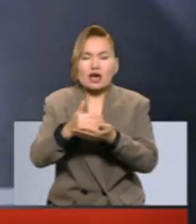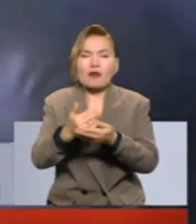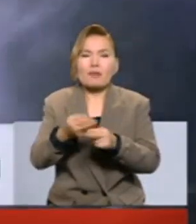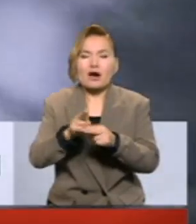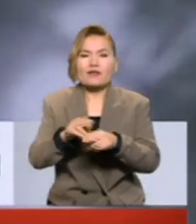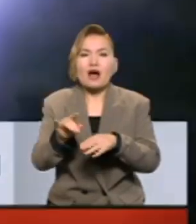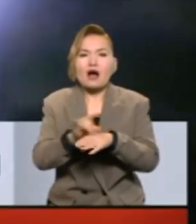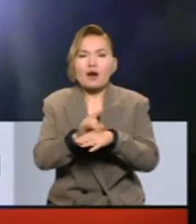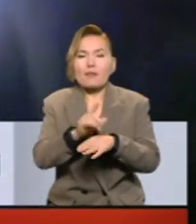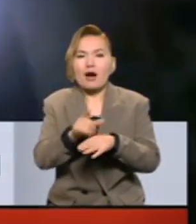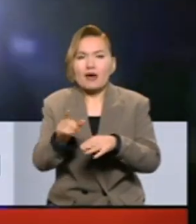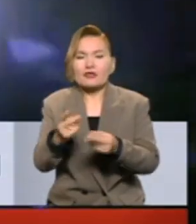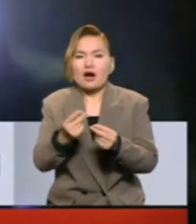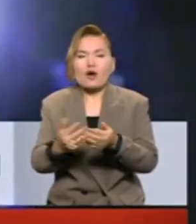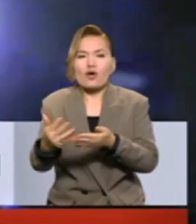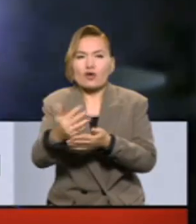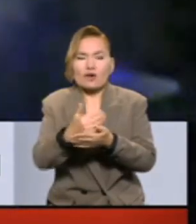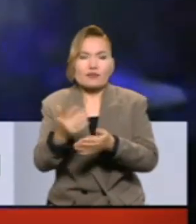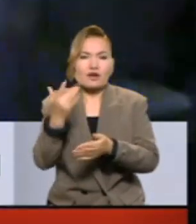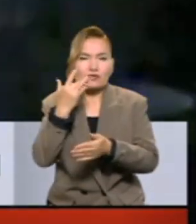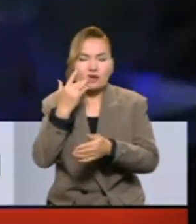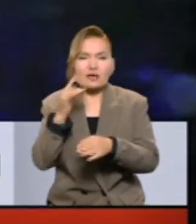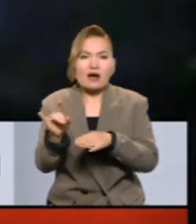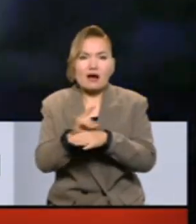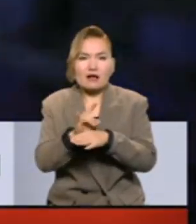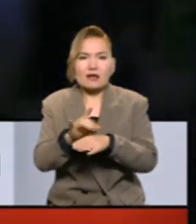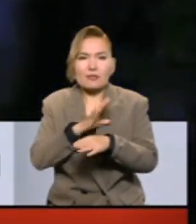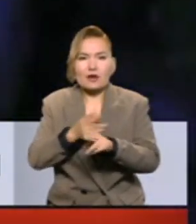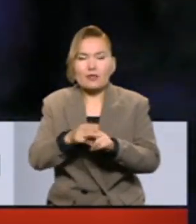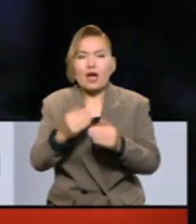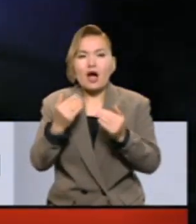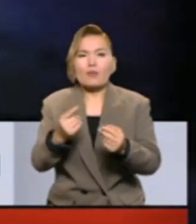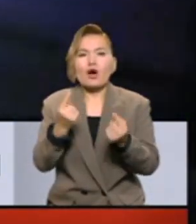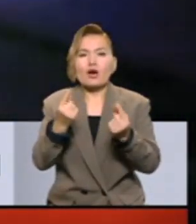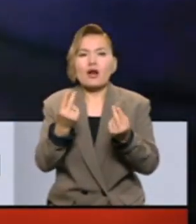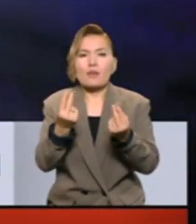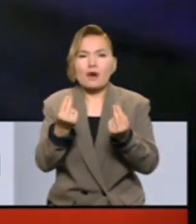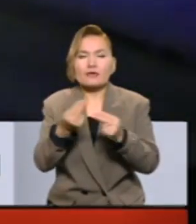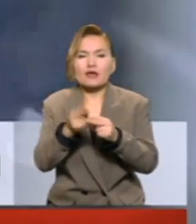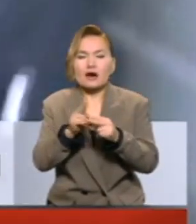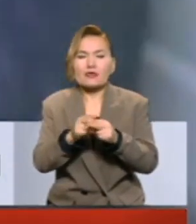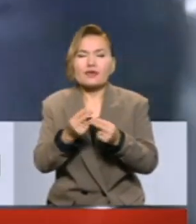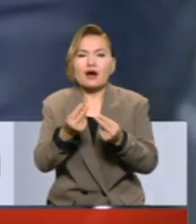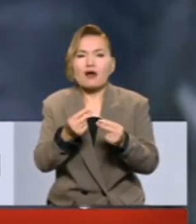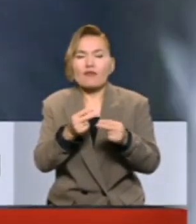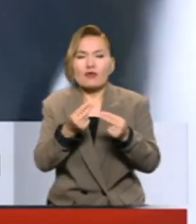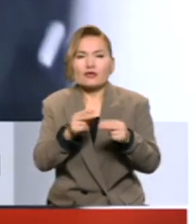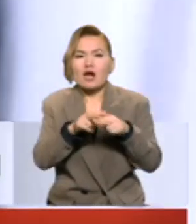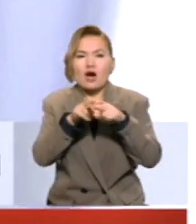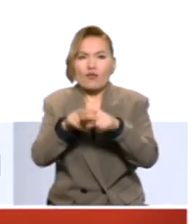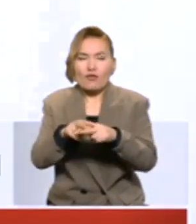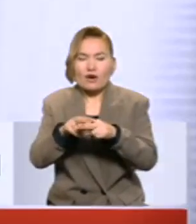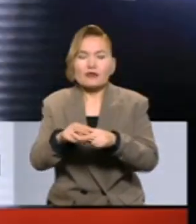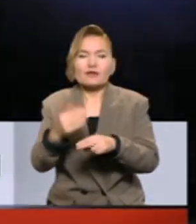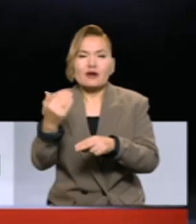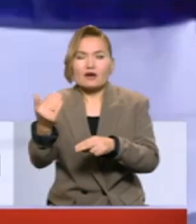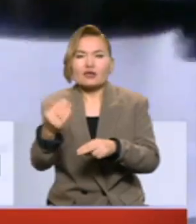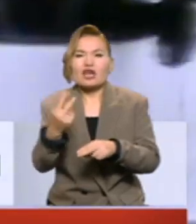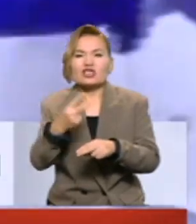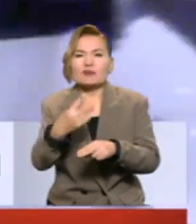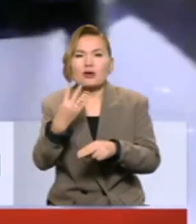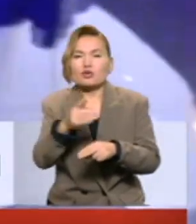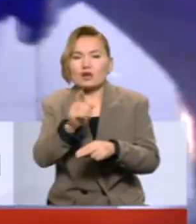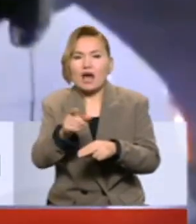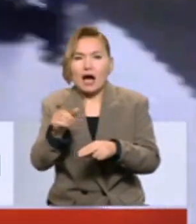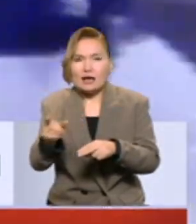инвестиция құю арқылы табысқа кенелесің деп алдап келген. Бүгінде қомақты ақша салып, сан соғып қалған 24 азамат құқық